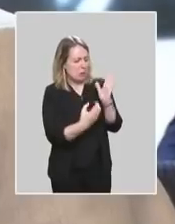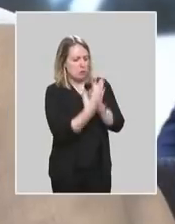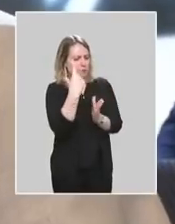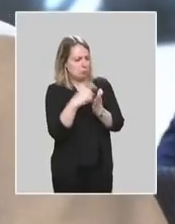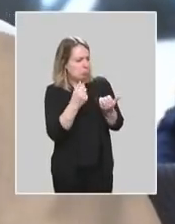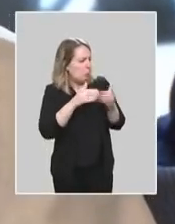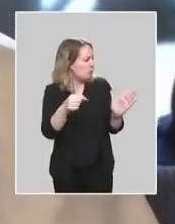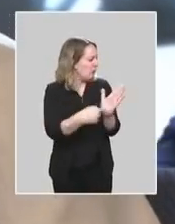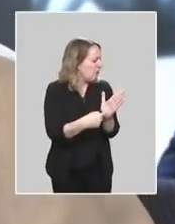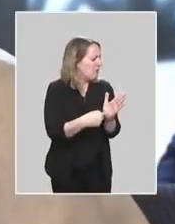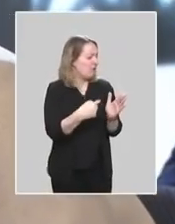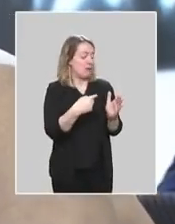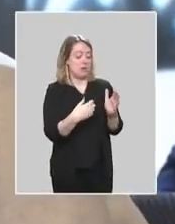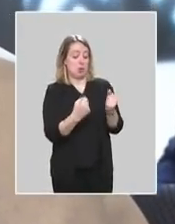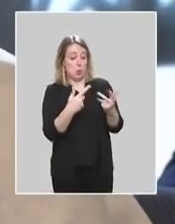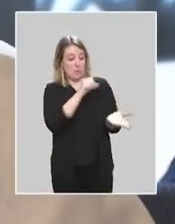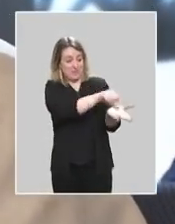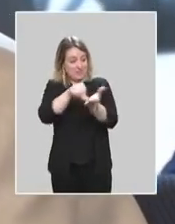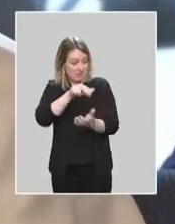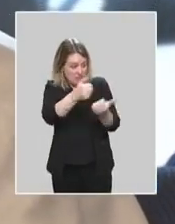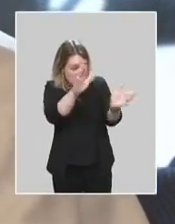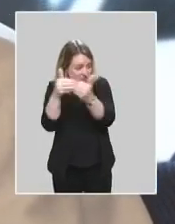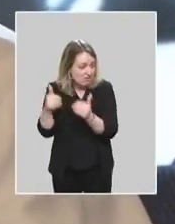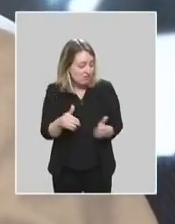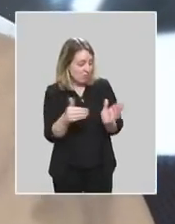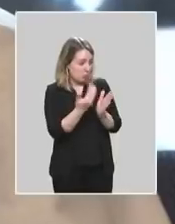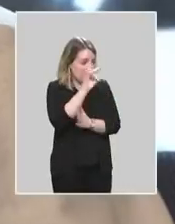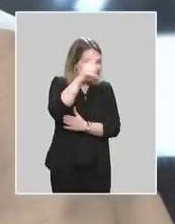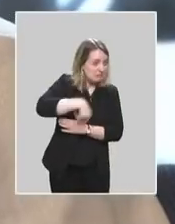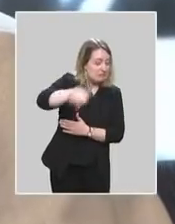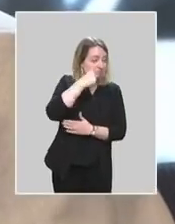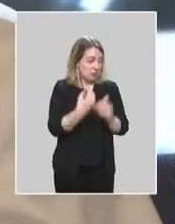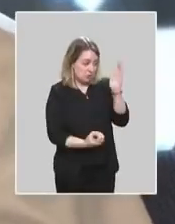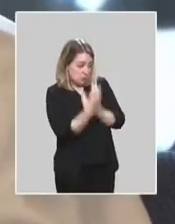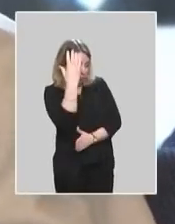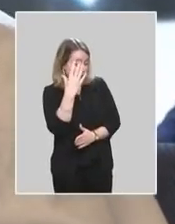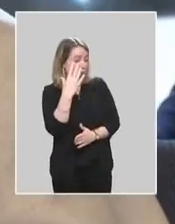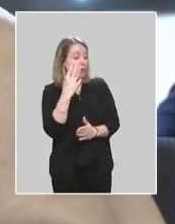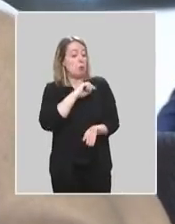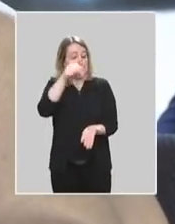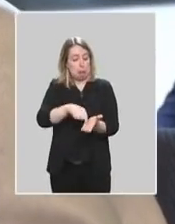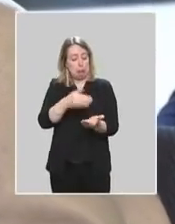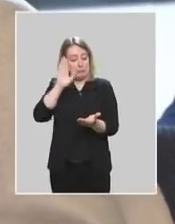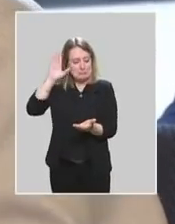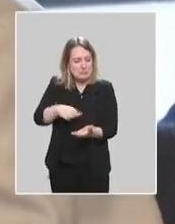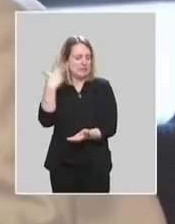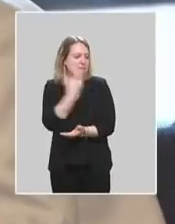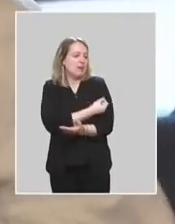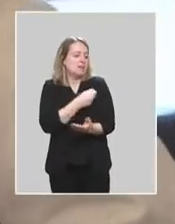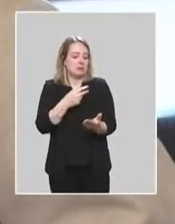ouvrir? Combien de centres vont rouvrir également? Est-ce qu'on pourra parler de l'ouverture de nouveaux vaccinodromes,